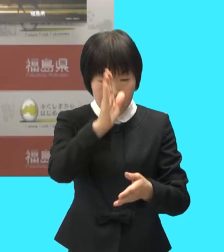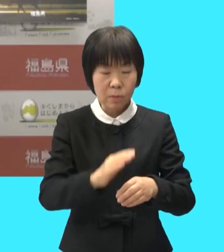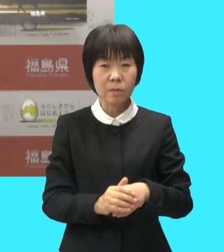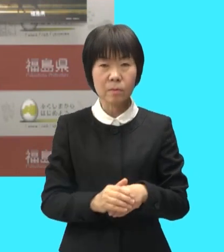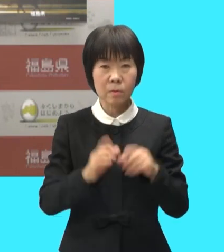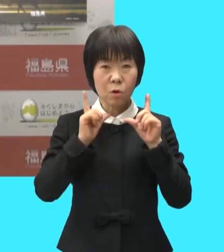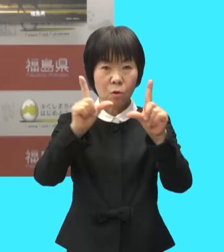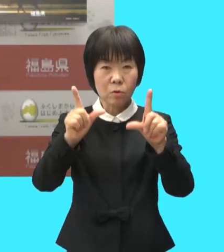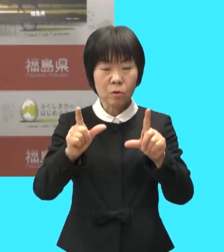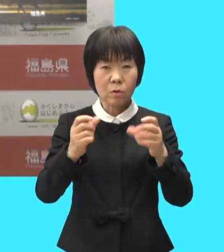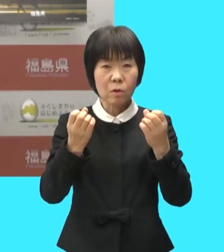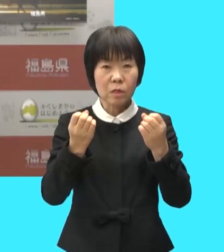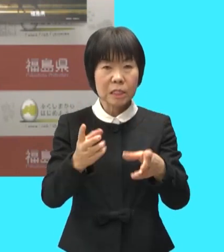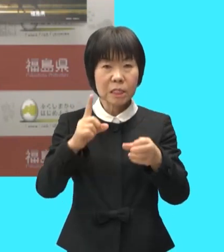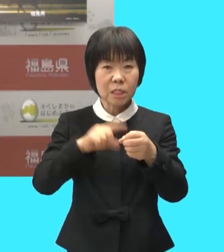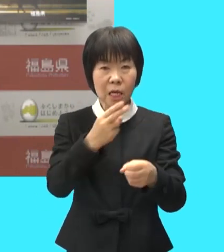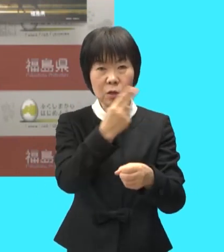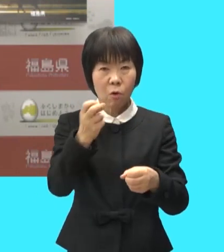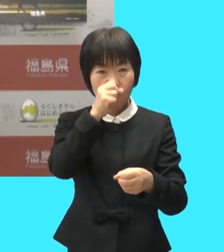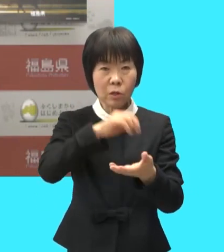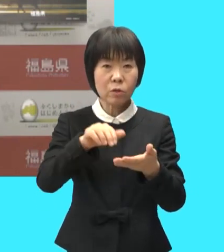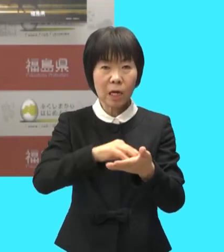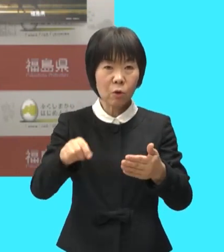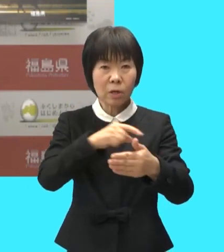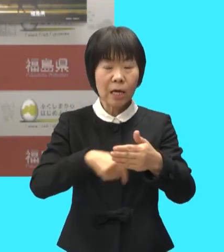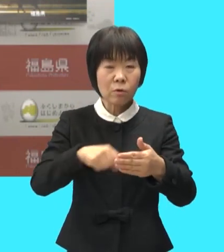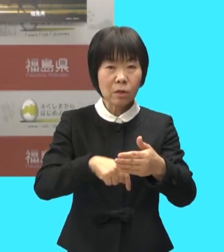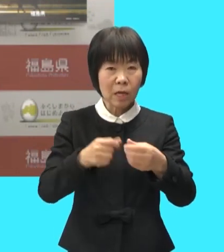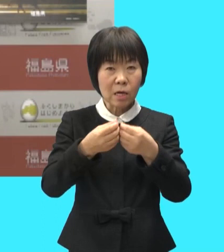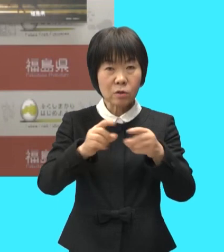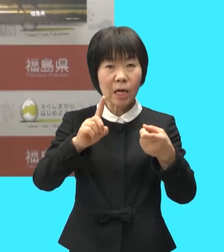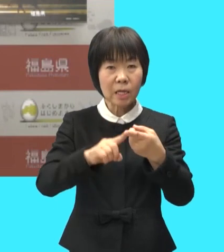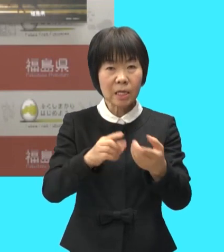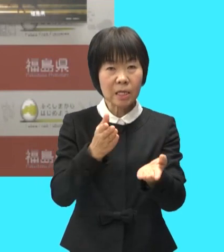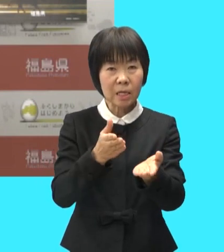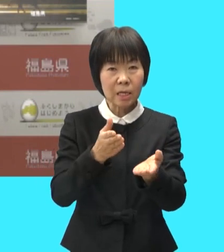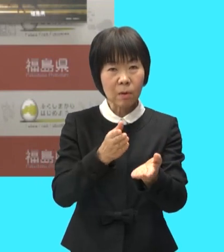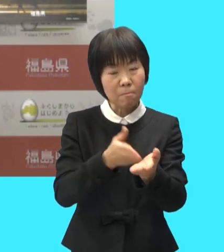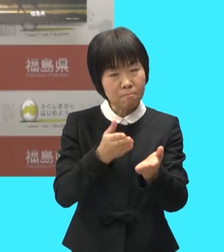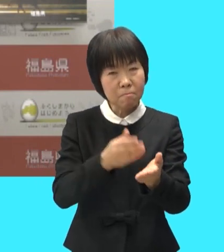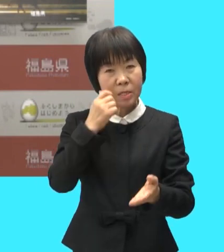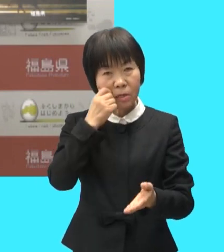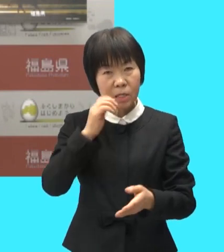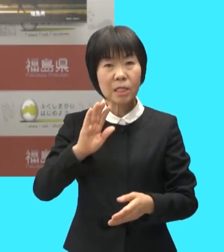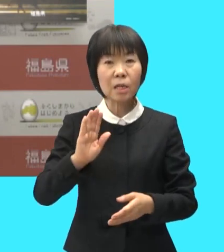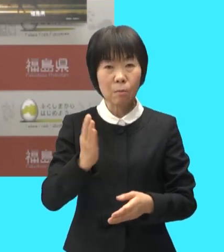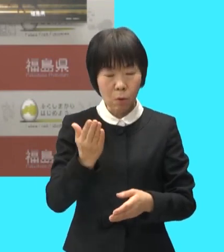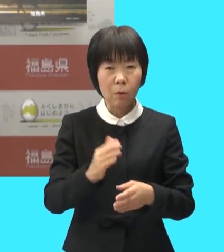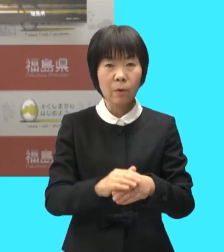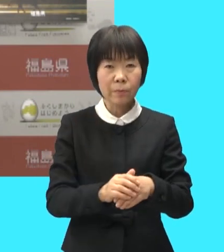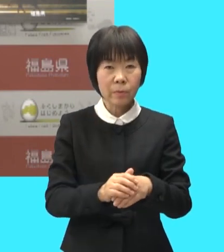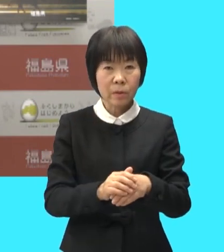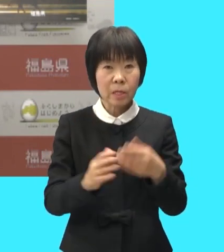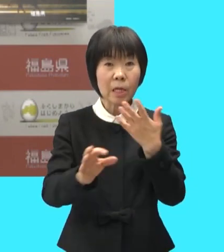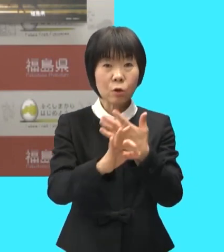新年度予算の案件ですので、ちょっと具体的にはしゃべりづらいところはございますが、やはり今ですね、例えば風